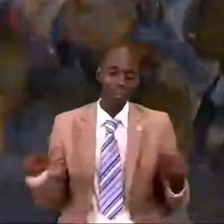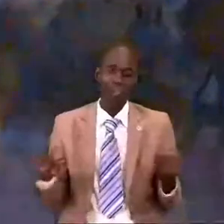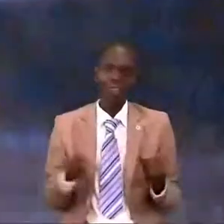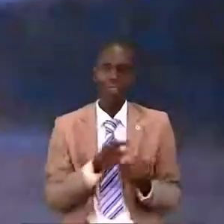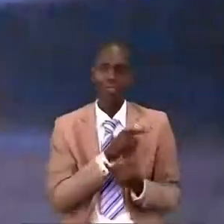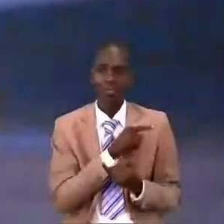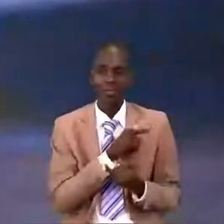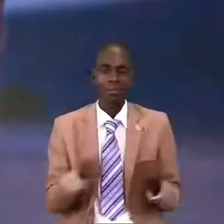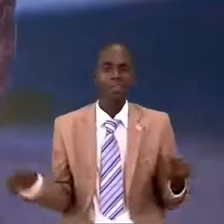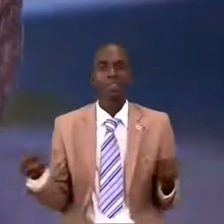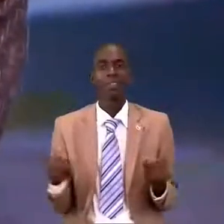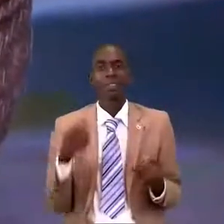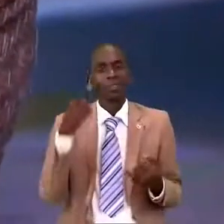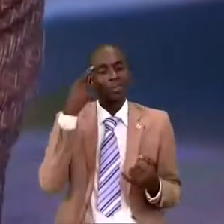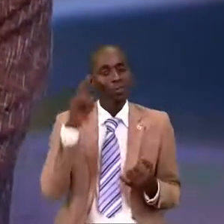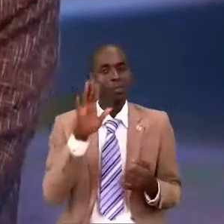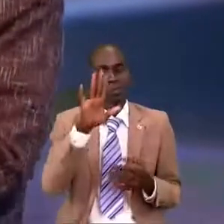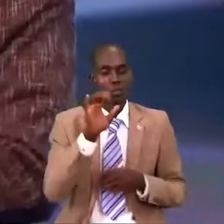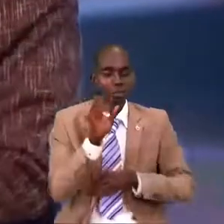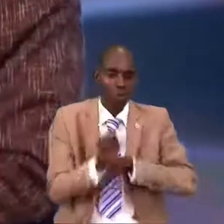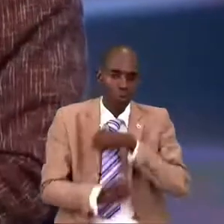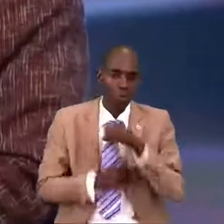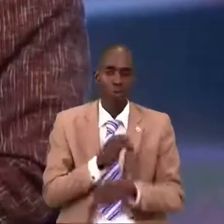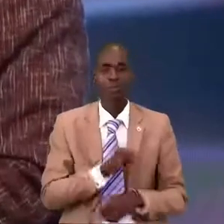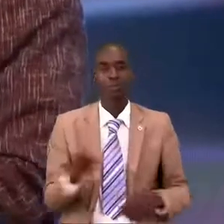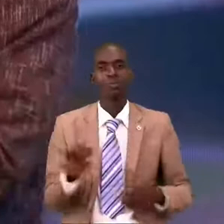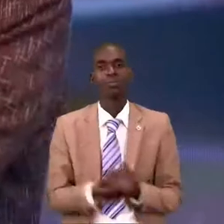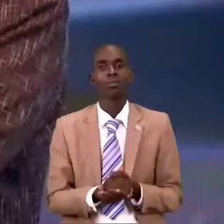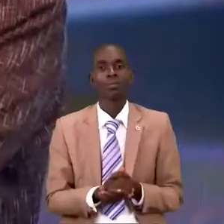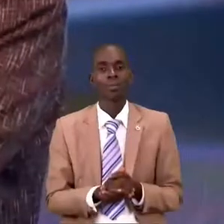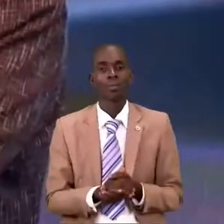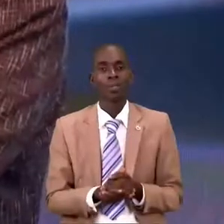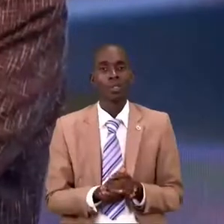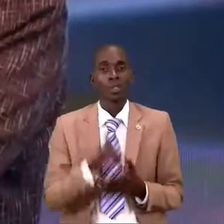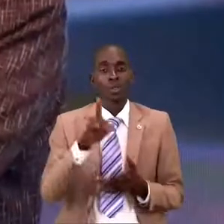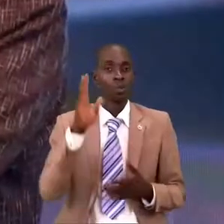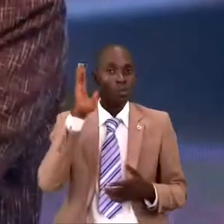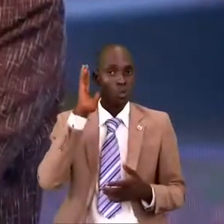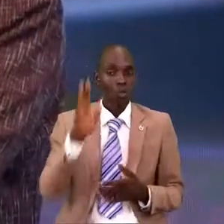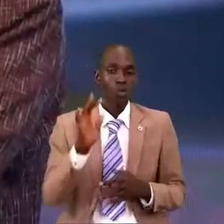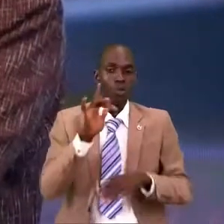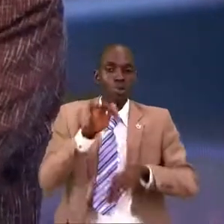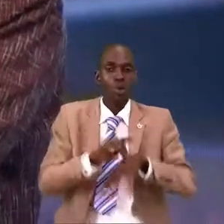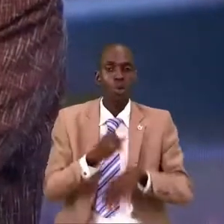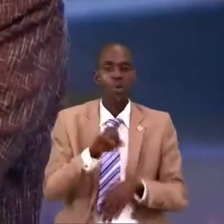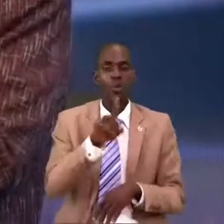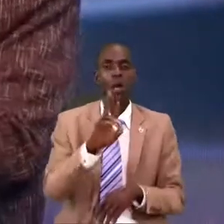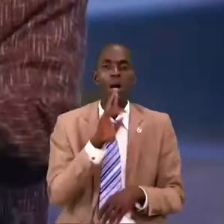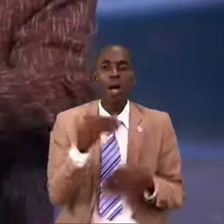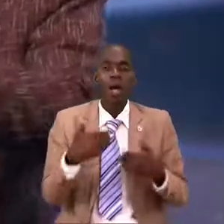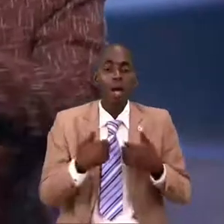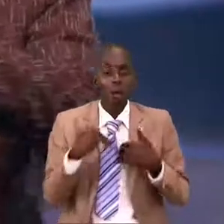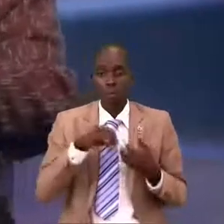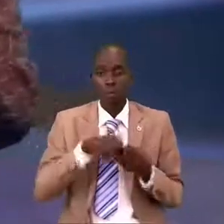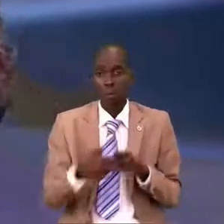Mets la main là où tu as le problème. Vous qui êtes en ligne, mets une main là-bas, espérant